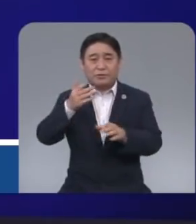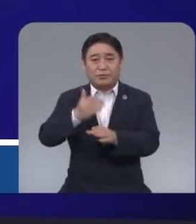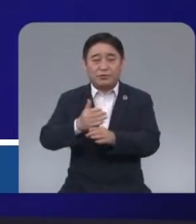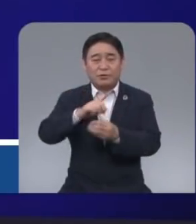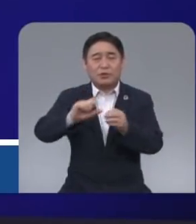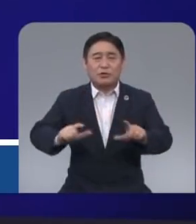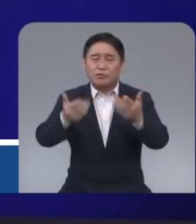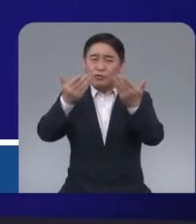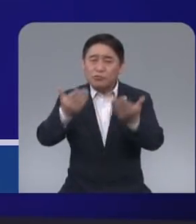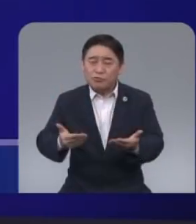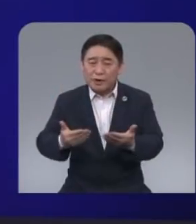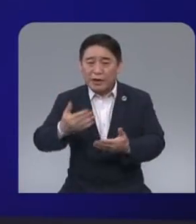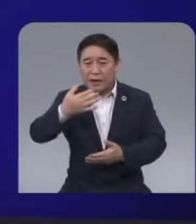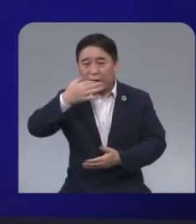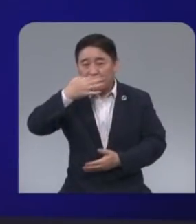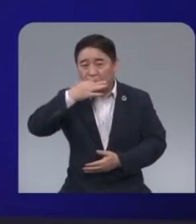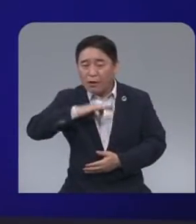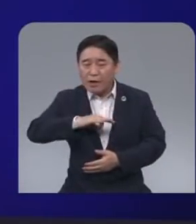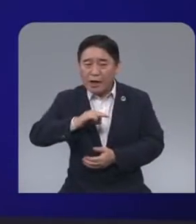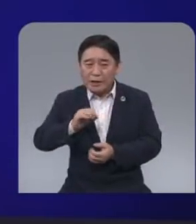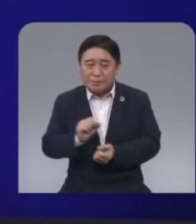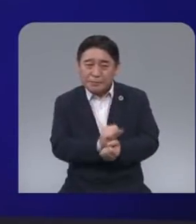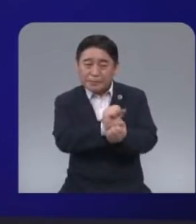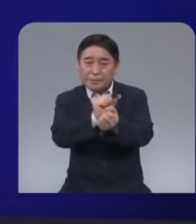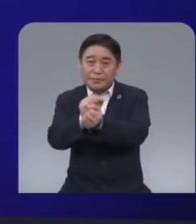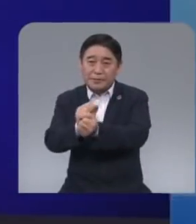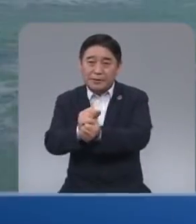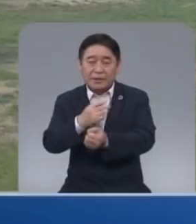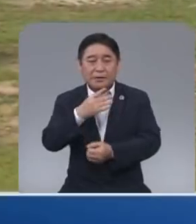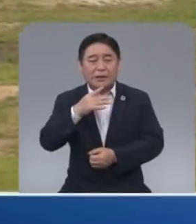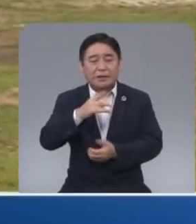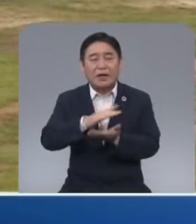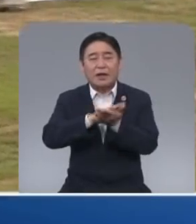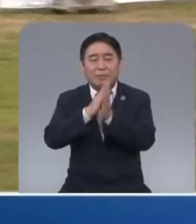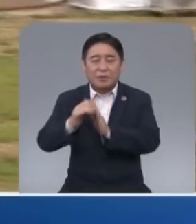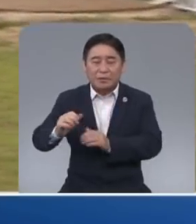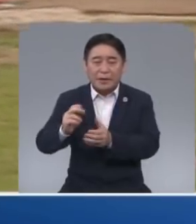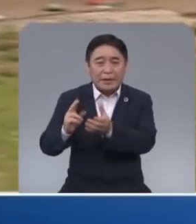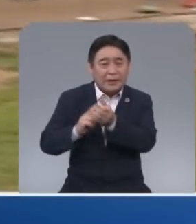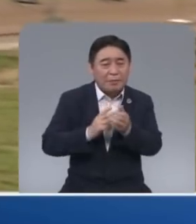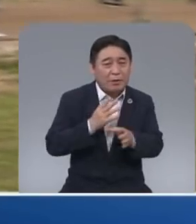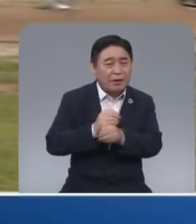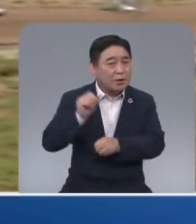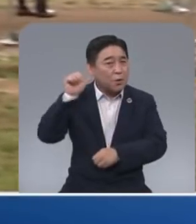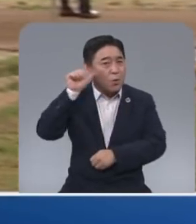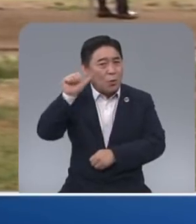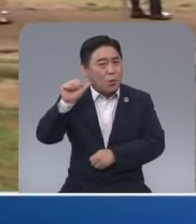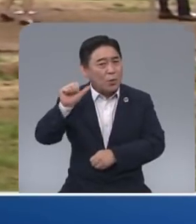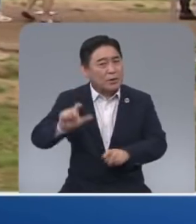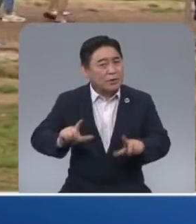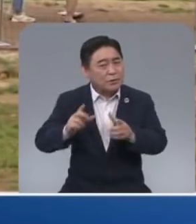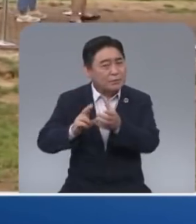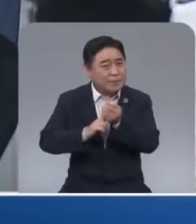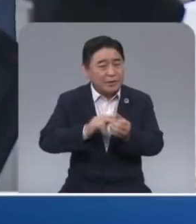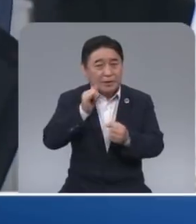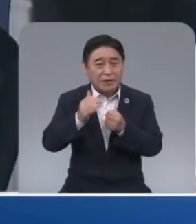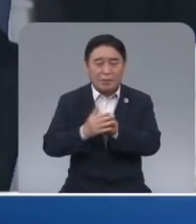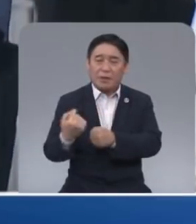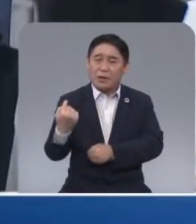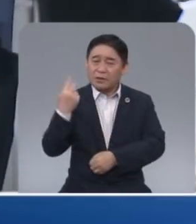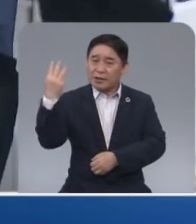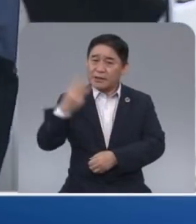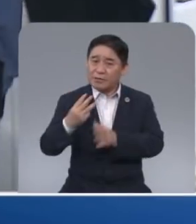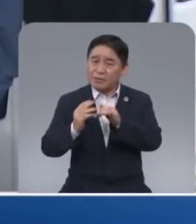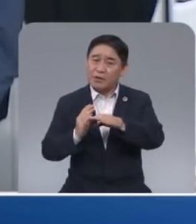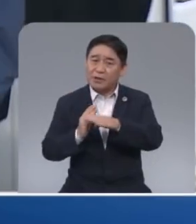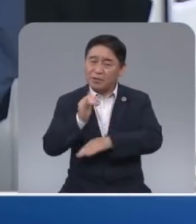연휴의 여파가 이제 시작된 것 같습니다. 네. 델타 변이가 잠복기가 한 5일 정도 되는데 어제자로 이제 3,000명을 넘었는데